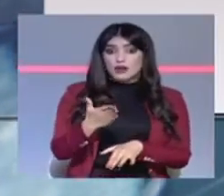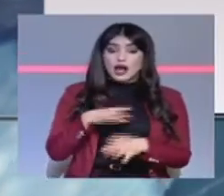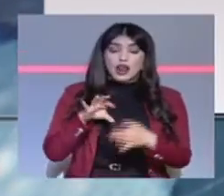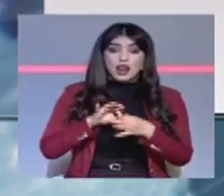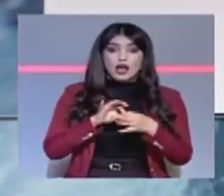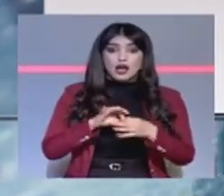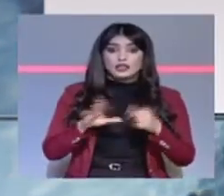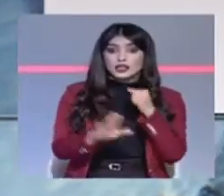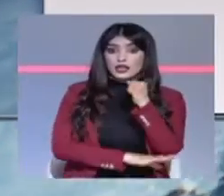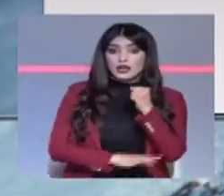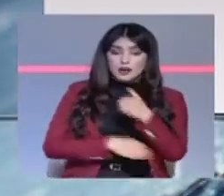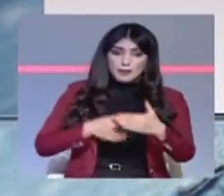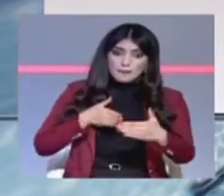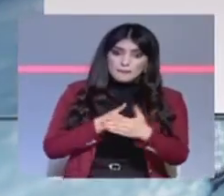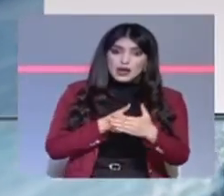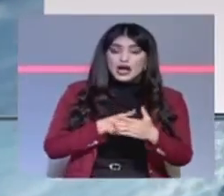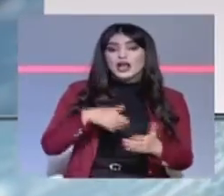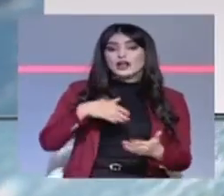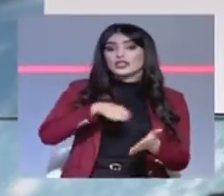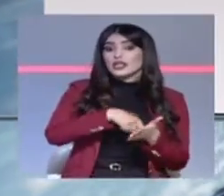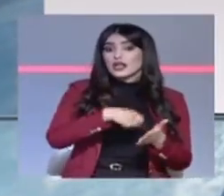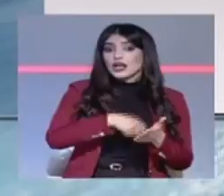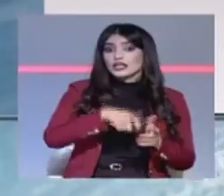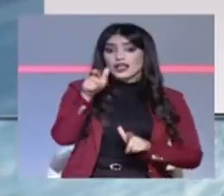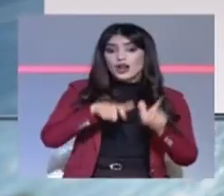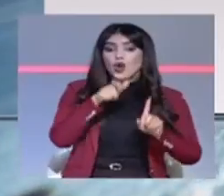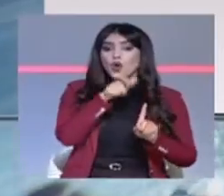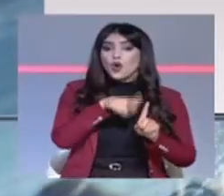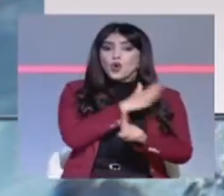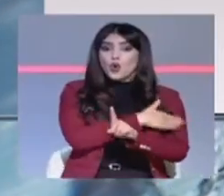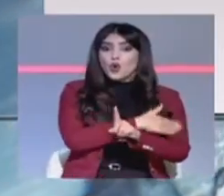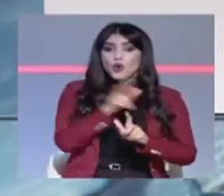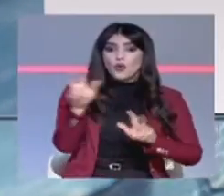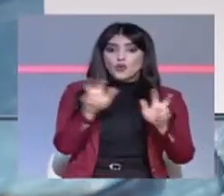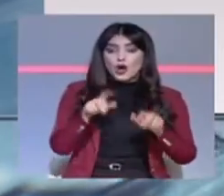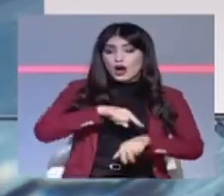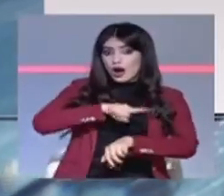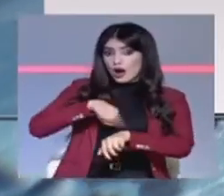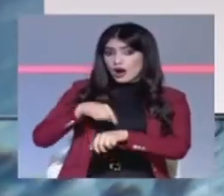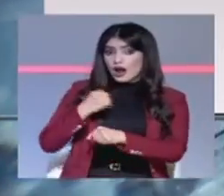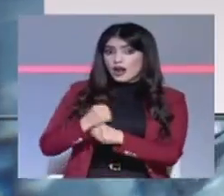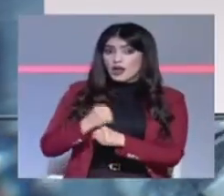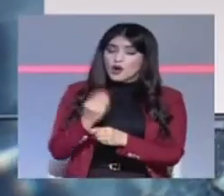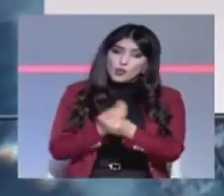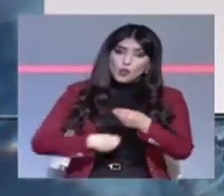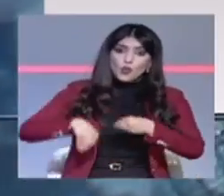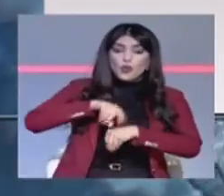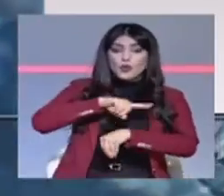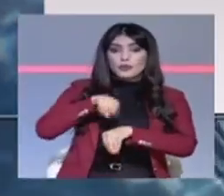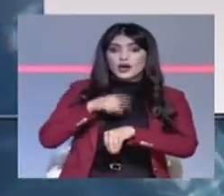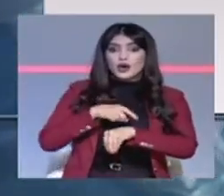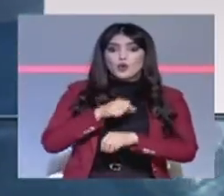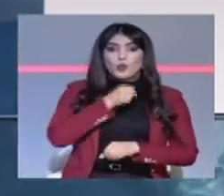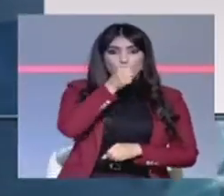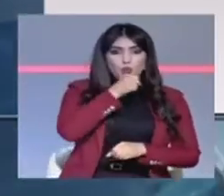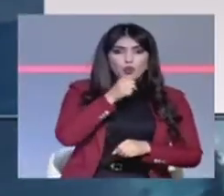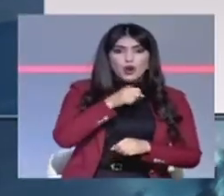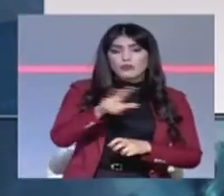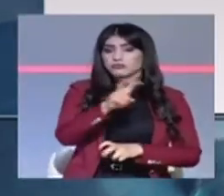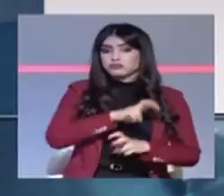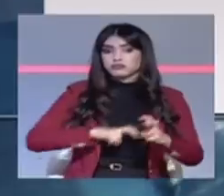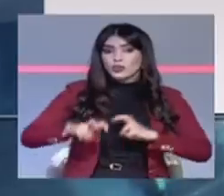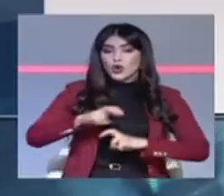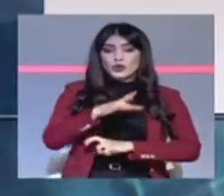اساسا بالحد الادنى لاجور الصحفيين في تونس وساعات العمل والعمل الاضافي والتغطيه الاجتماعيه والصحيه